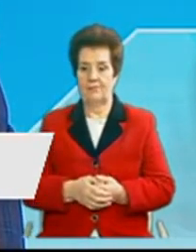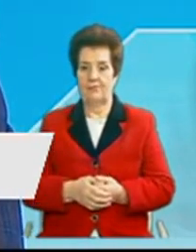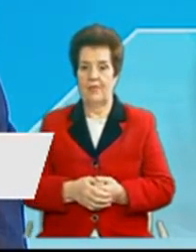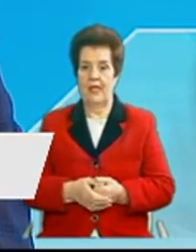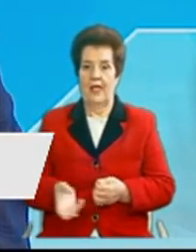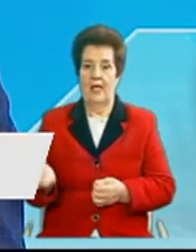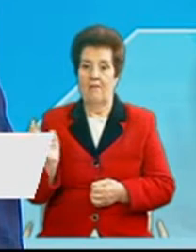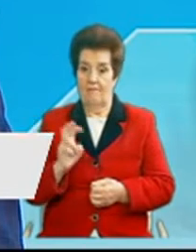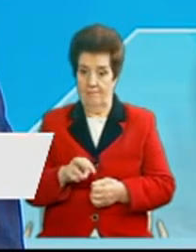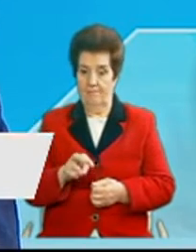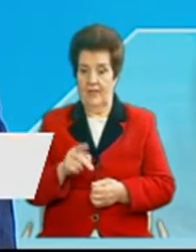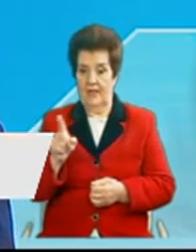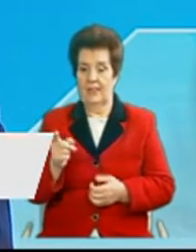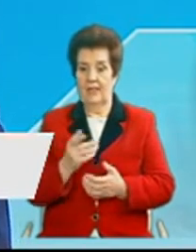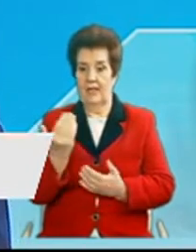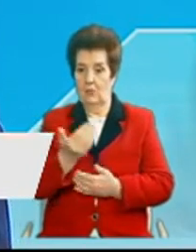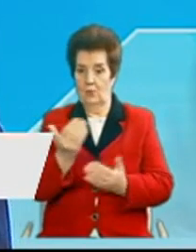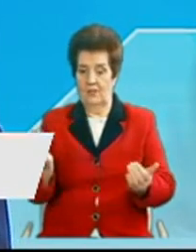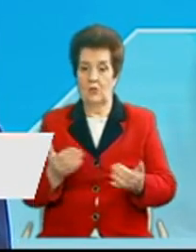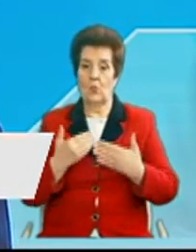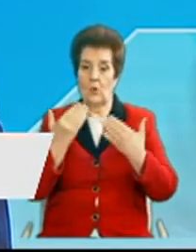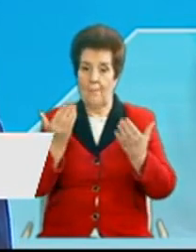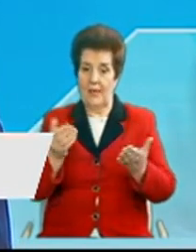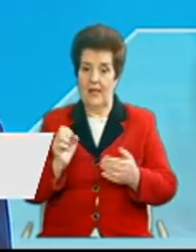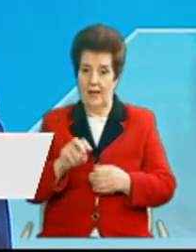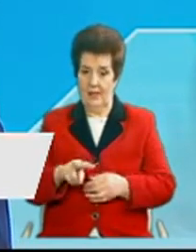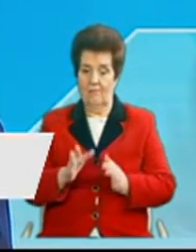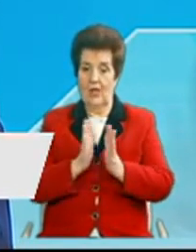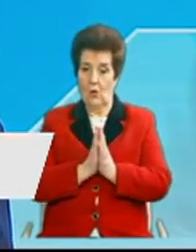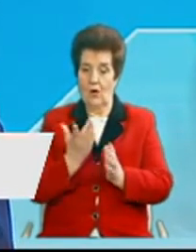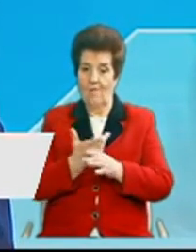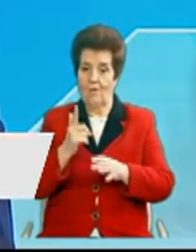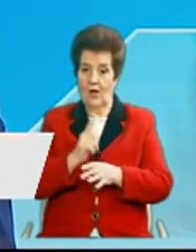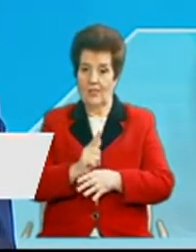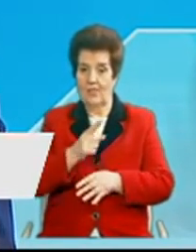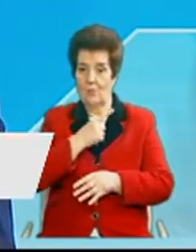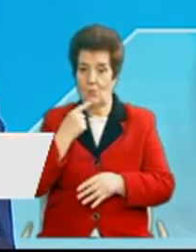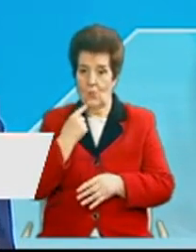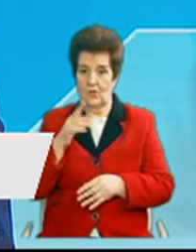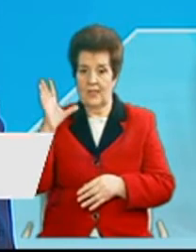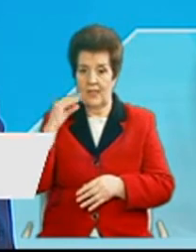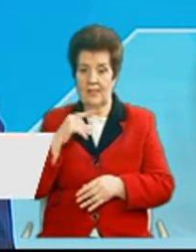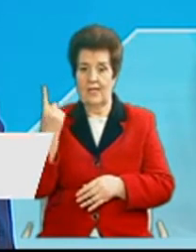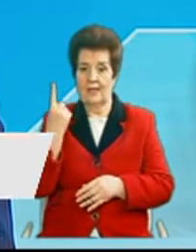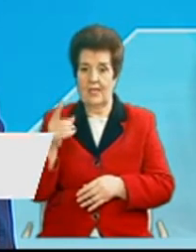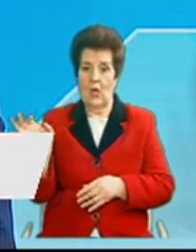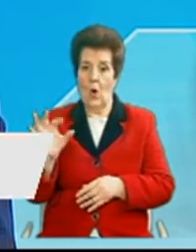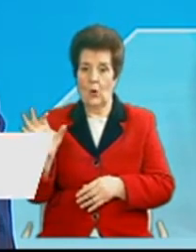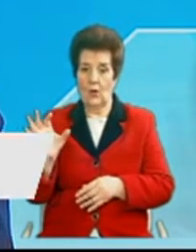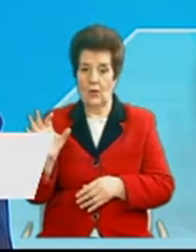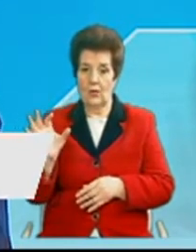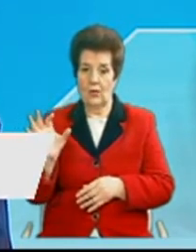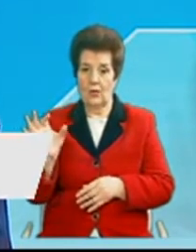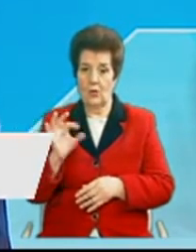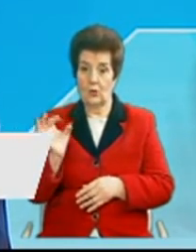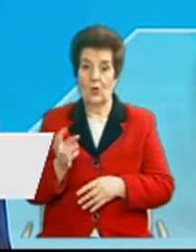vin către dumneavoastră în primul rând cu apel. Eu vă rog foarte mult ca la data din 1 octombrie să